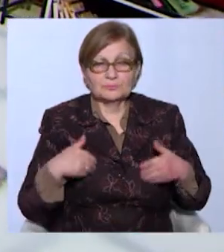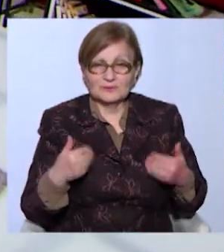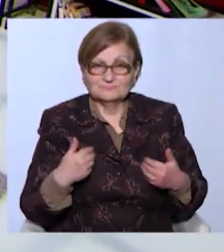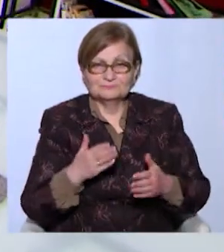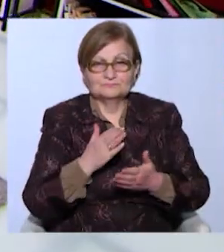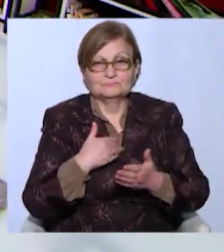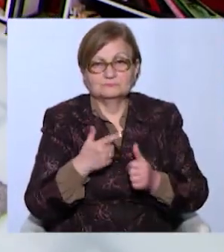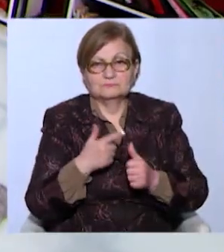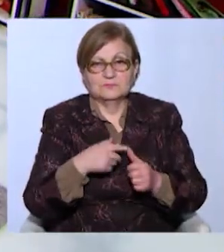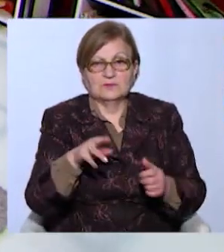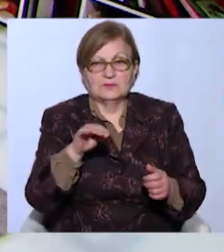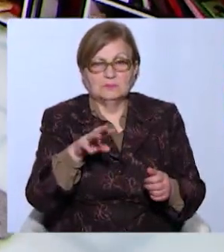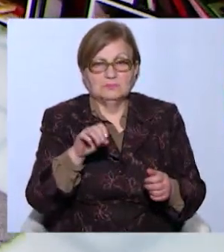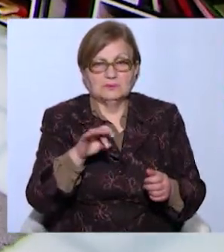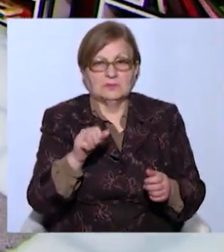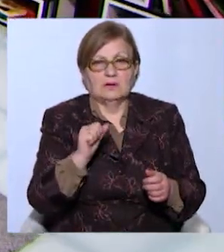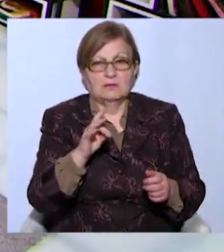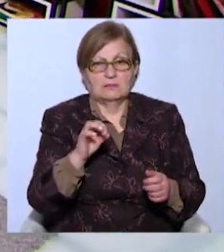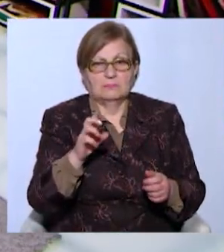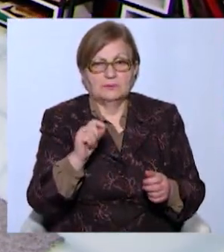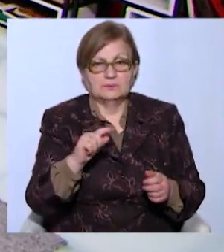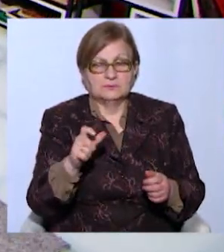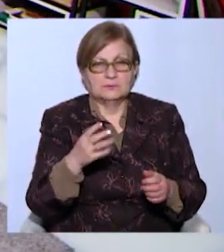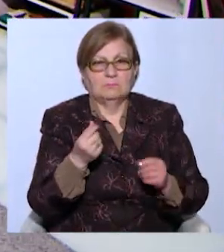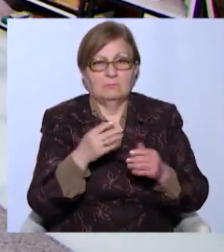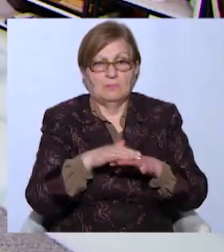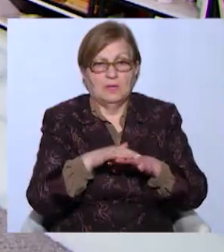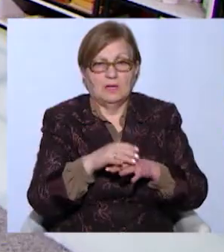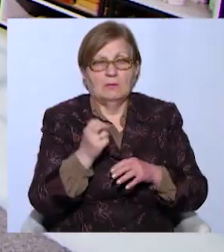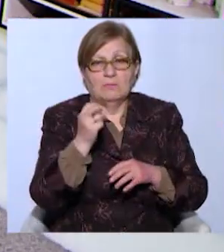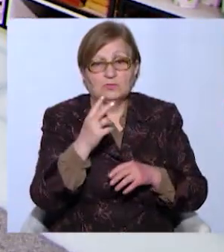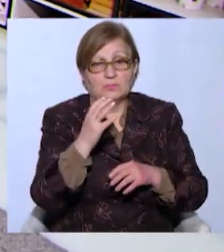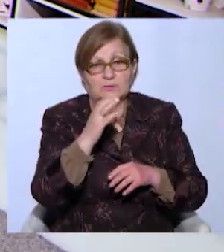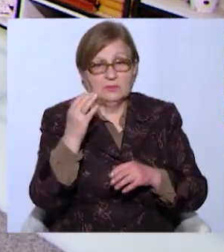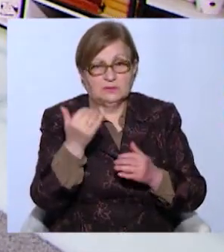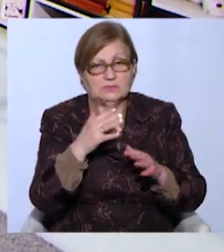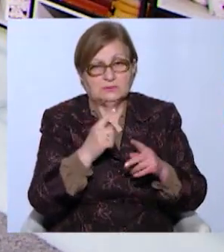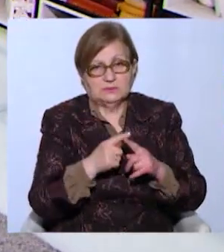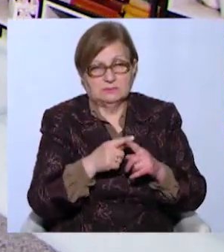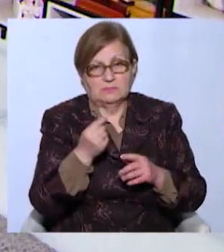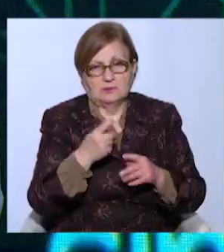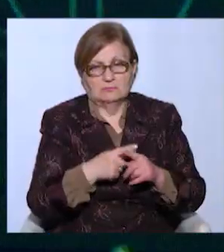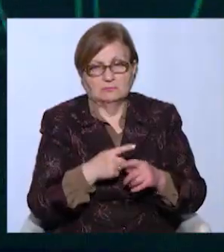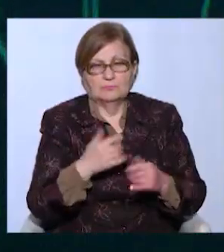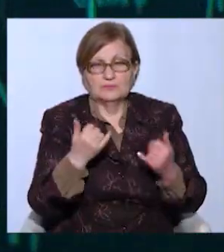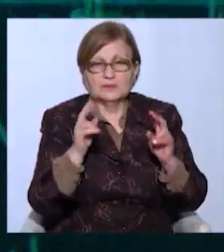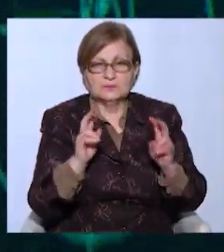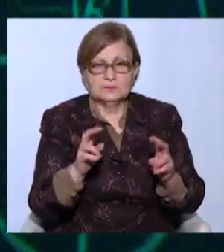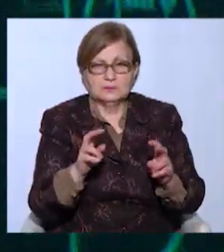მოგესალმებით, მე გახლავართ ვარ დიმიტრი არაბიძე, წარმოგიდგენთ მათემატიკის შემდეგ გაკვეთილს მე-12 კლასელებისათვის. ჩვენი დღევანდელი გაკვეთილის